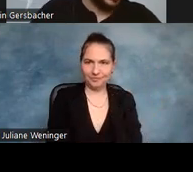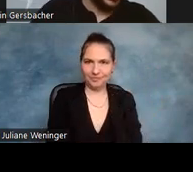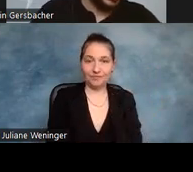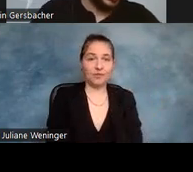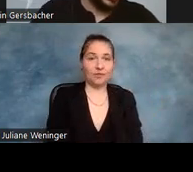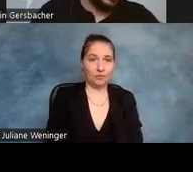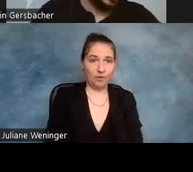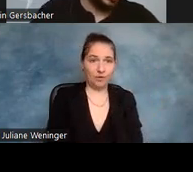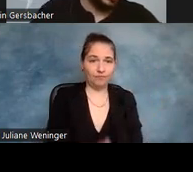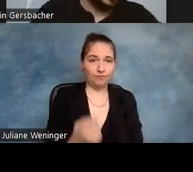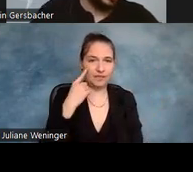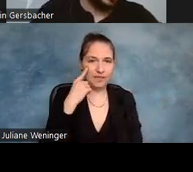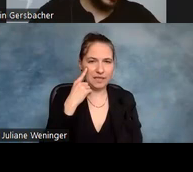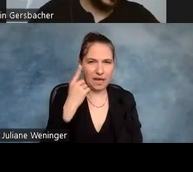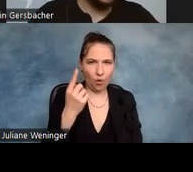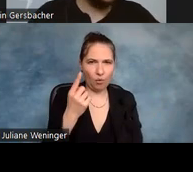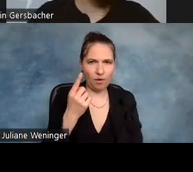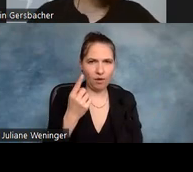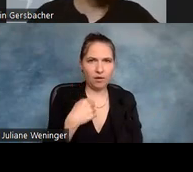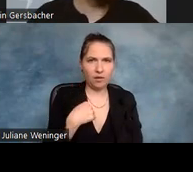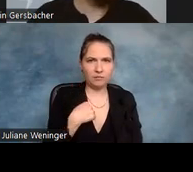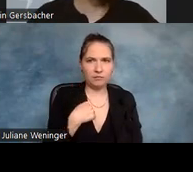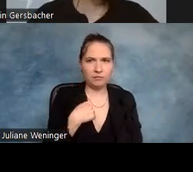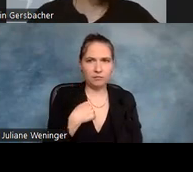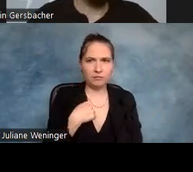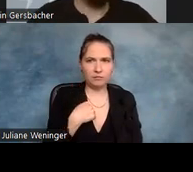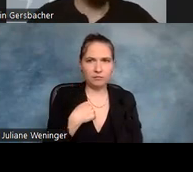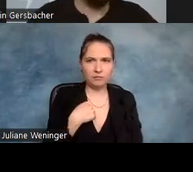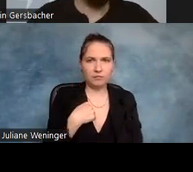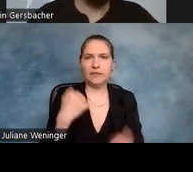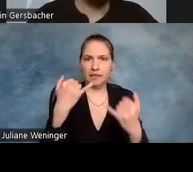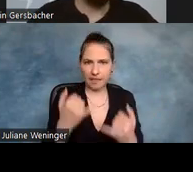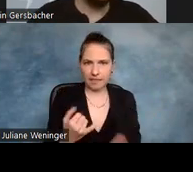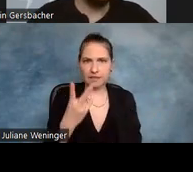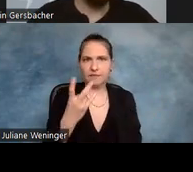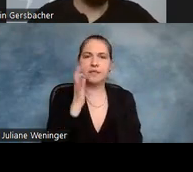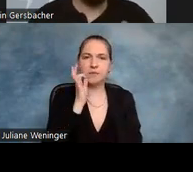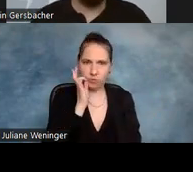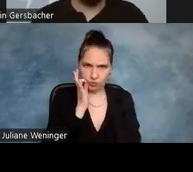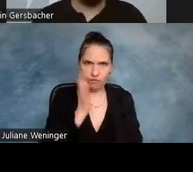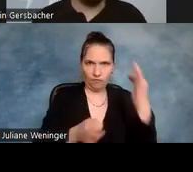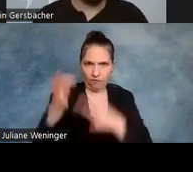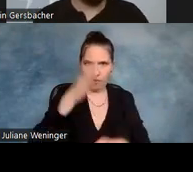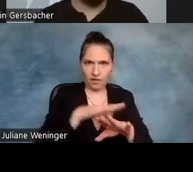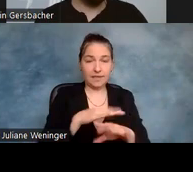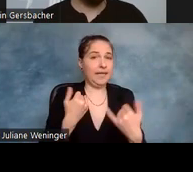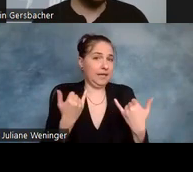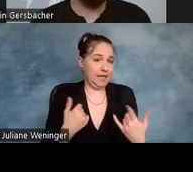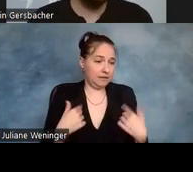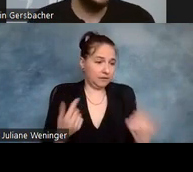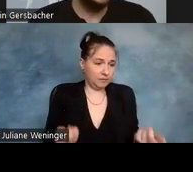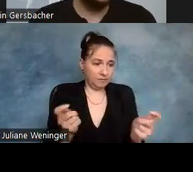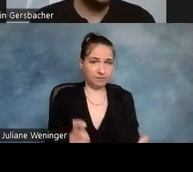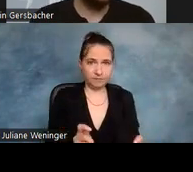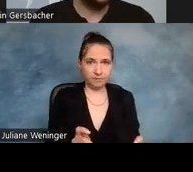So, ich glaube, wir hatten noch zum Schluss 20 Minuten Zeit für Fragen eingeplant. Damit wäre ich auch am Ende mit diesem